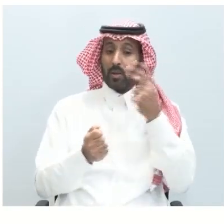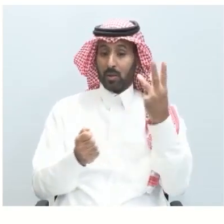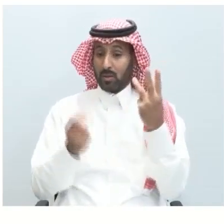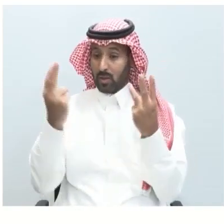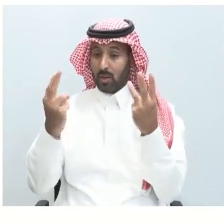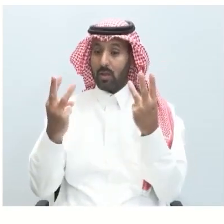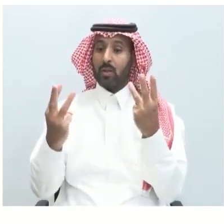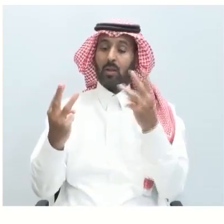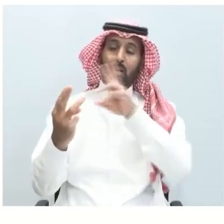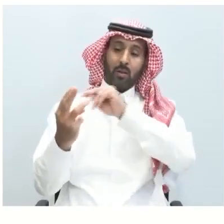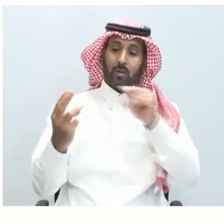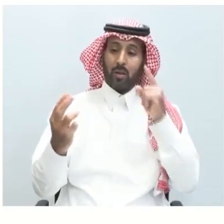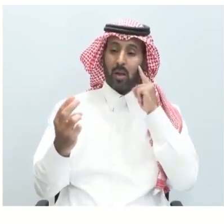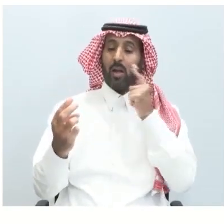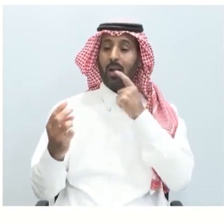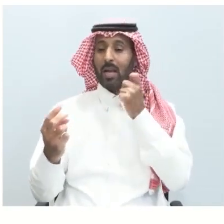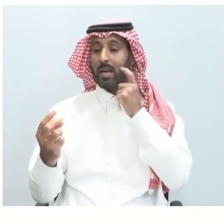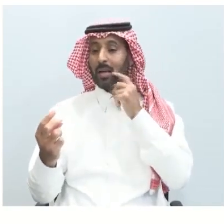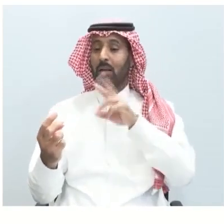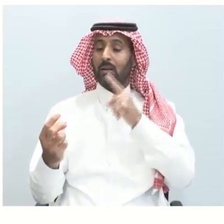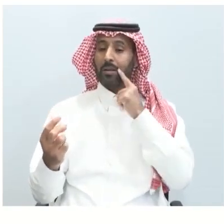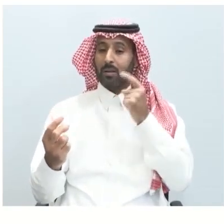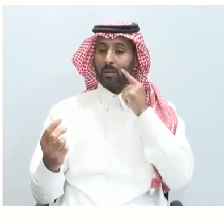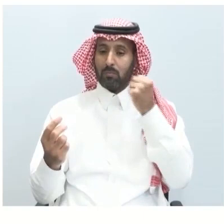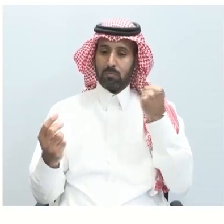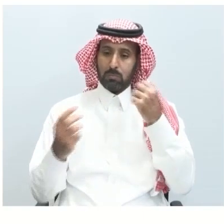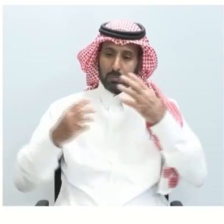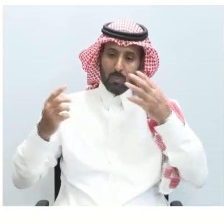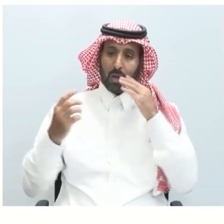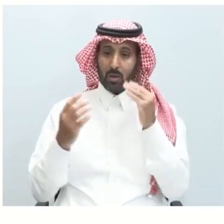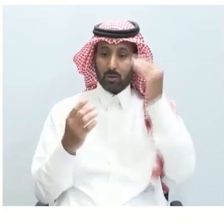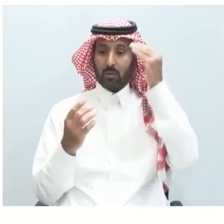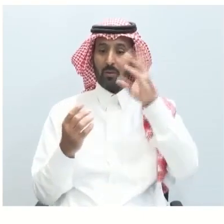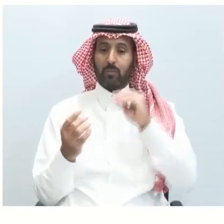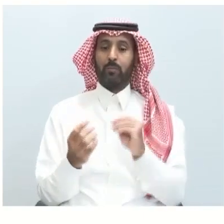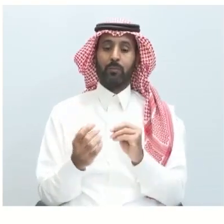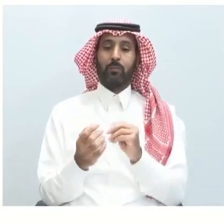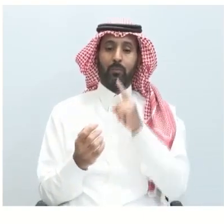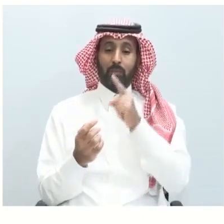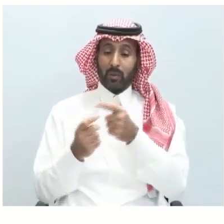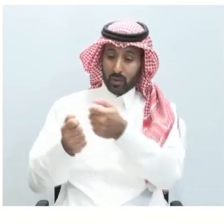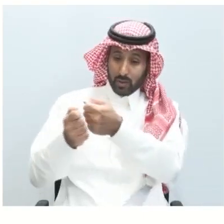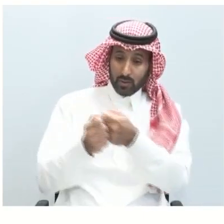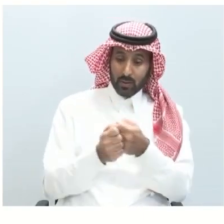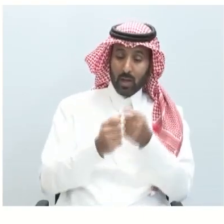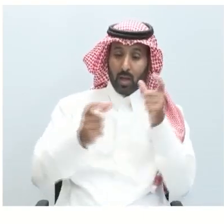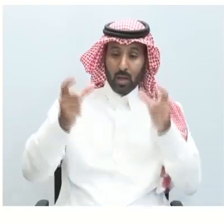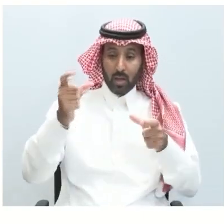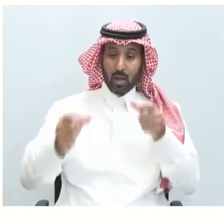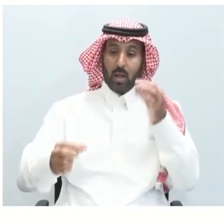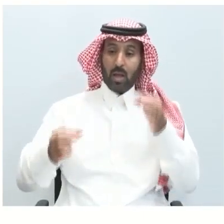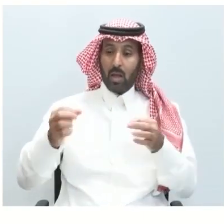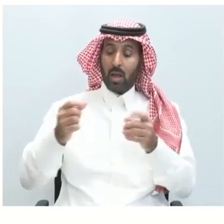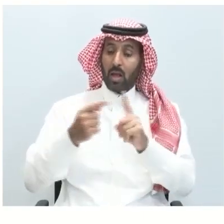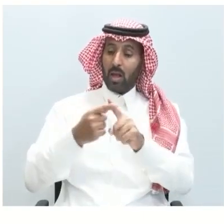الفريقين احسنتم ايضا بالاعمار و الاوزان والاحجام والطول كذلك اذا عندما يسحب الفريقان حبل